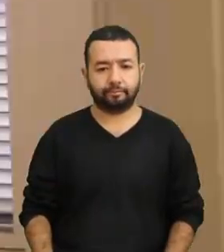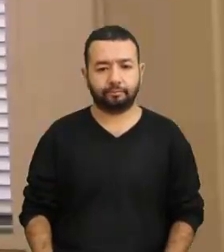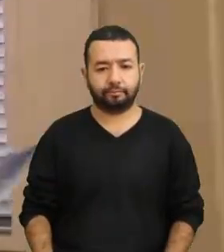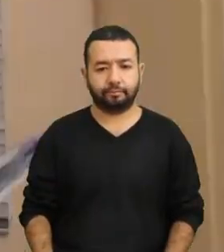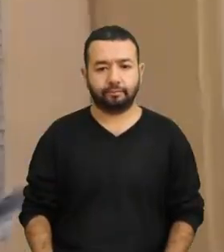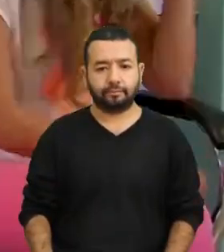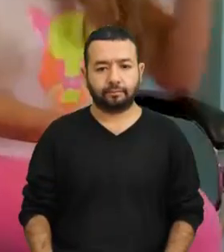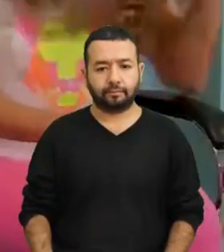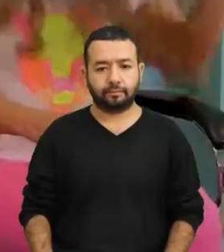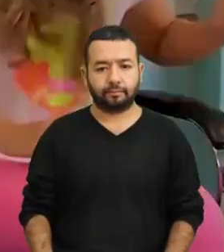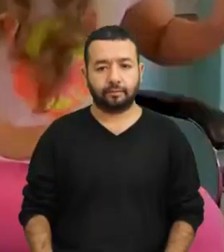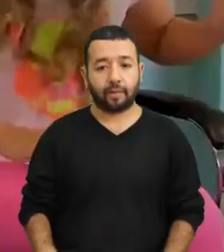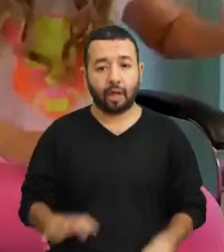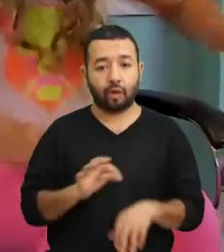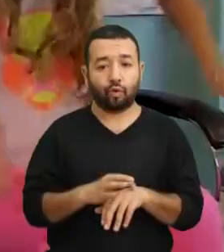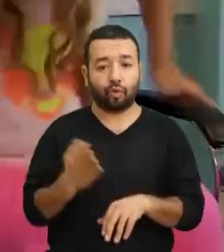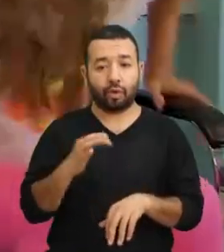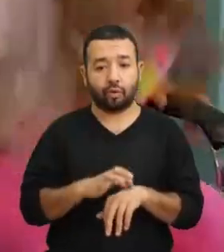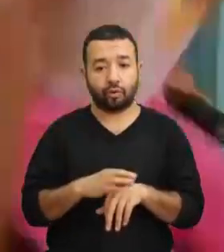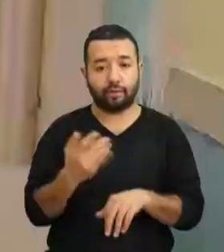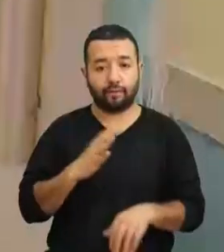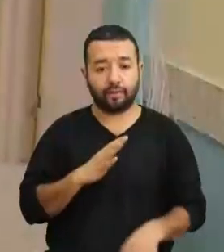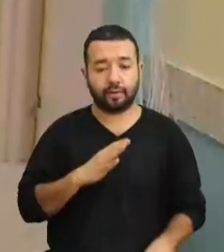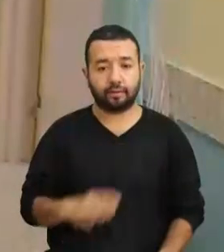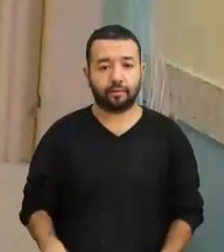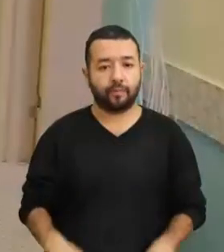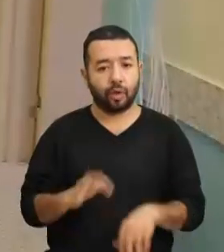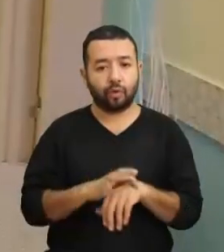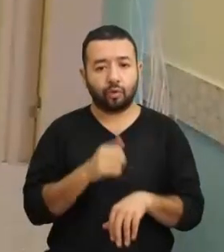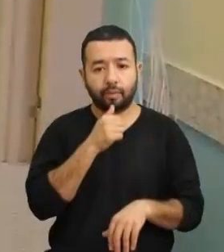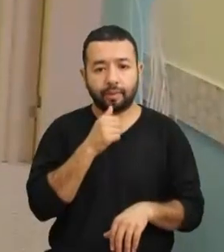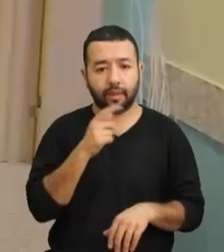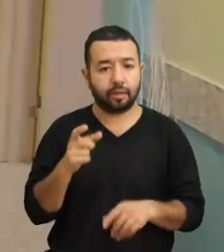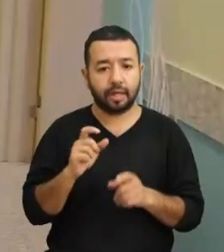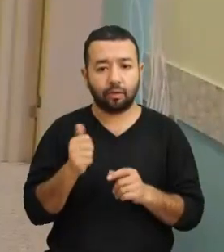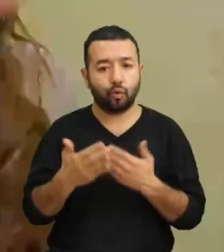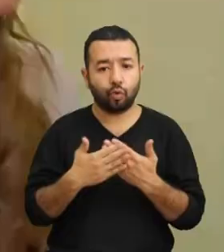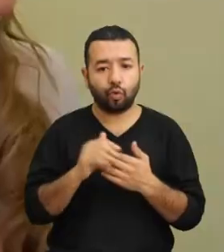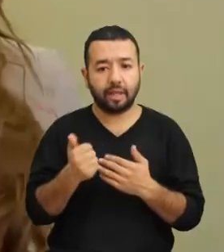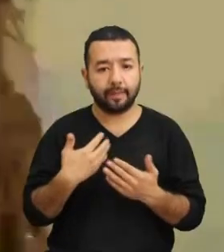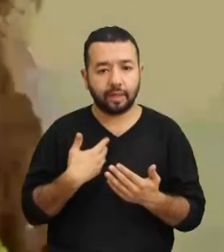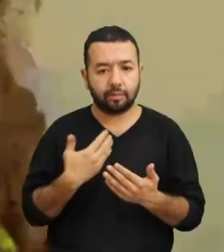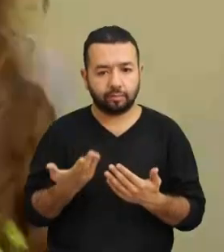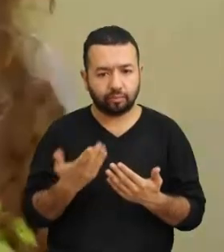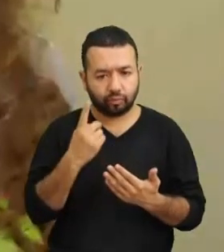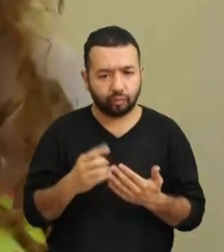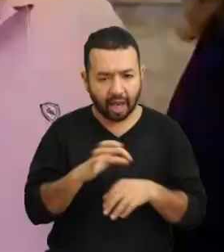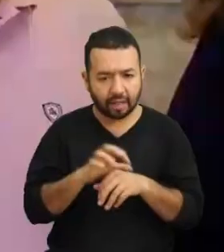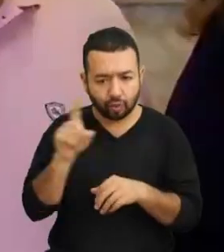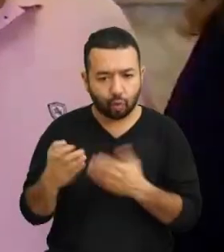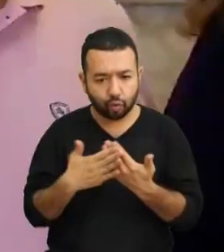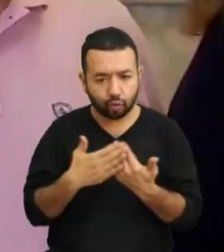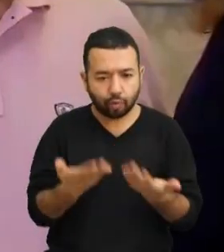odadan çıktı. Doktor çıktı. Doktor çıktı. Doktor bey, düğünümü ne zaman yapabiliriz acaba? Evladım, önce hastanın